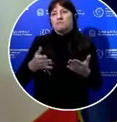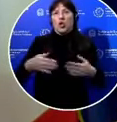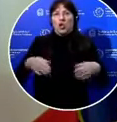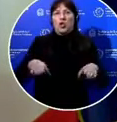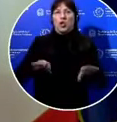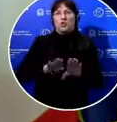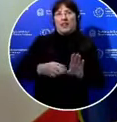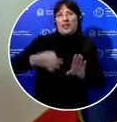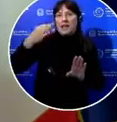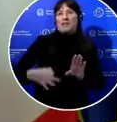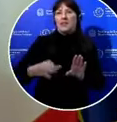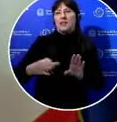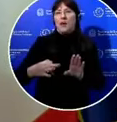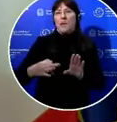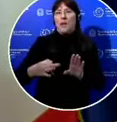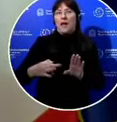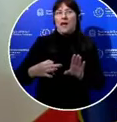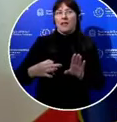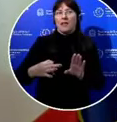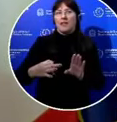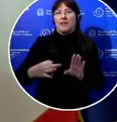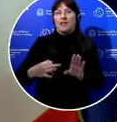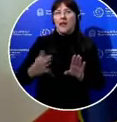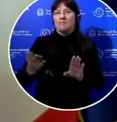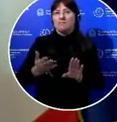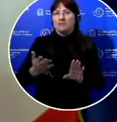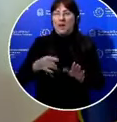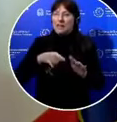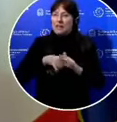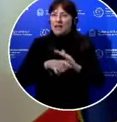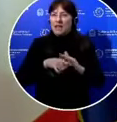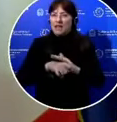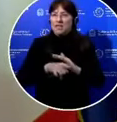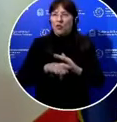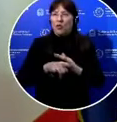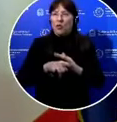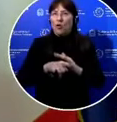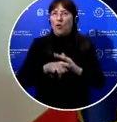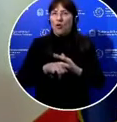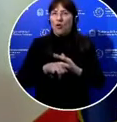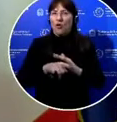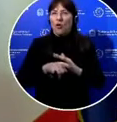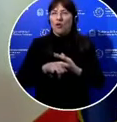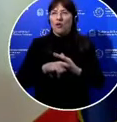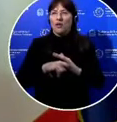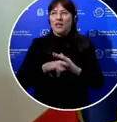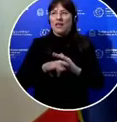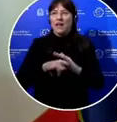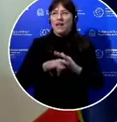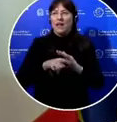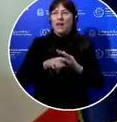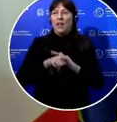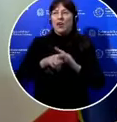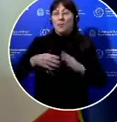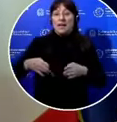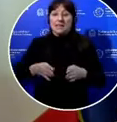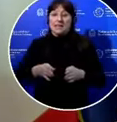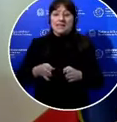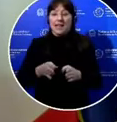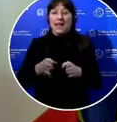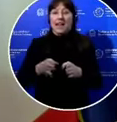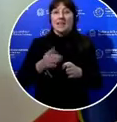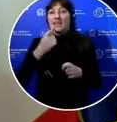sulla abbastanza stravagante tentazione di immaginare una via italiana alla